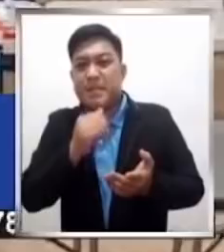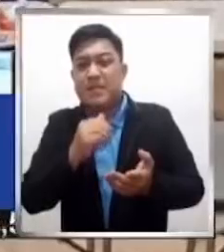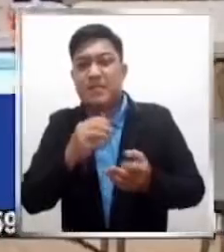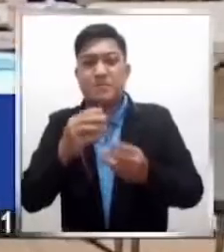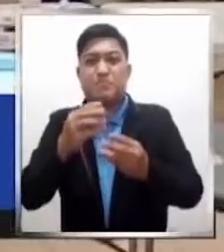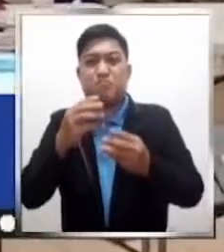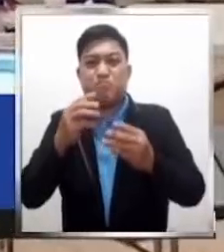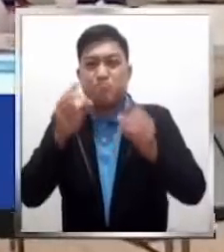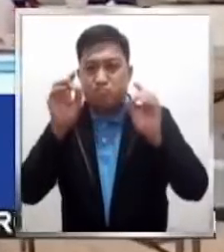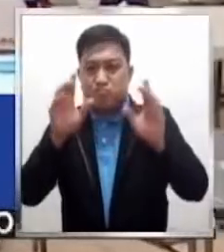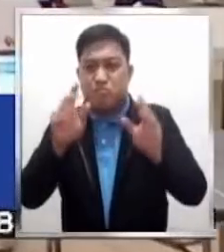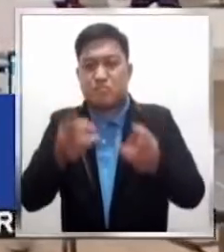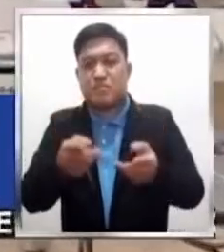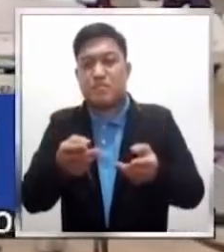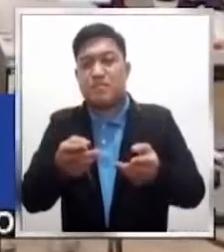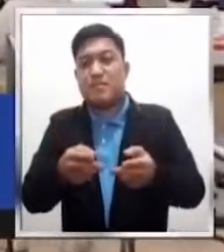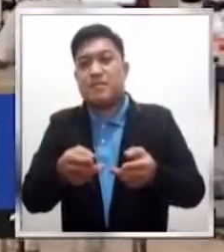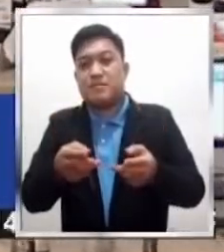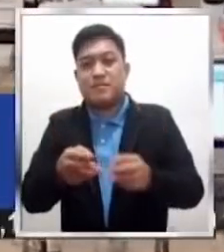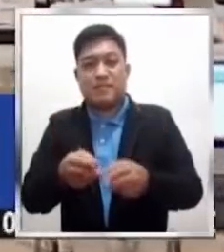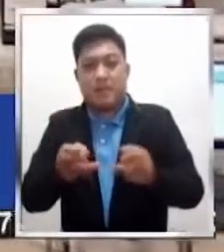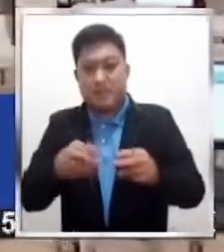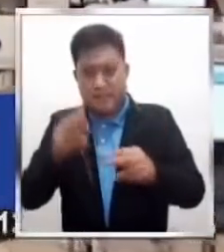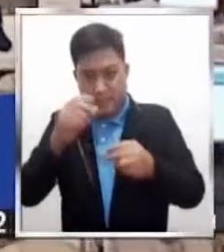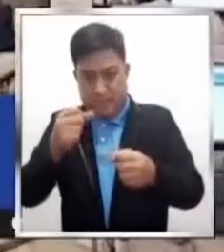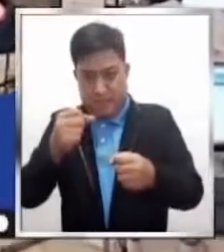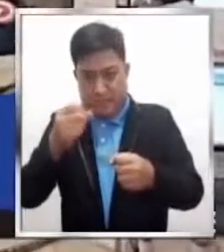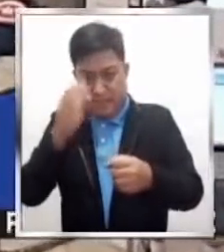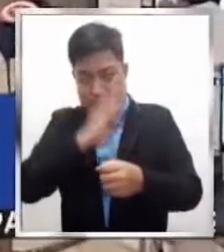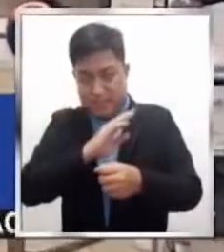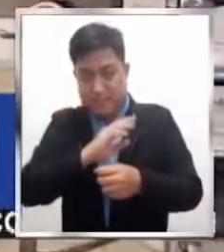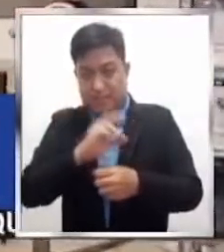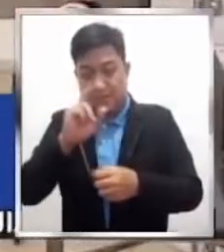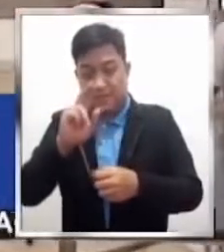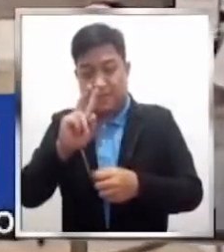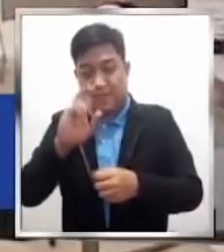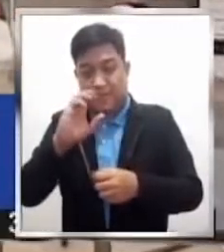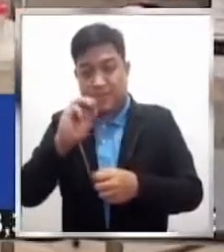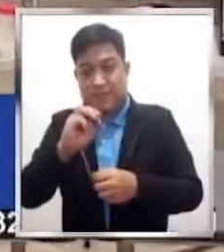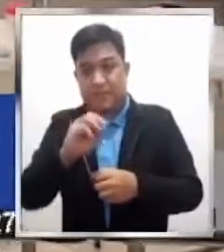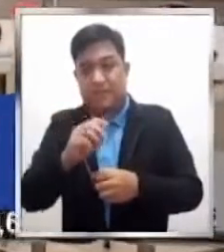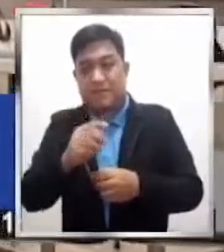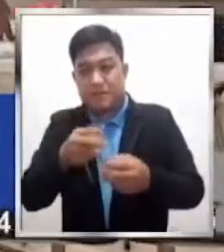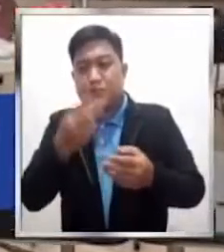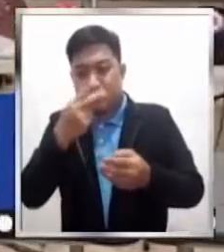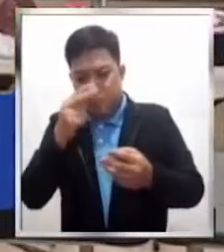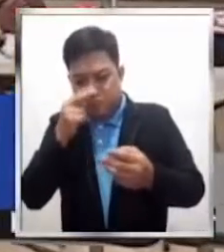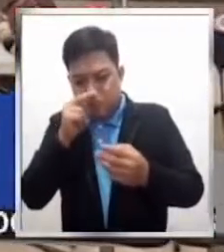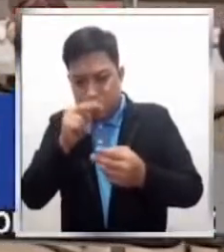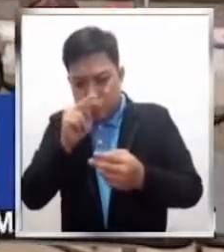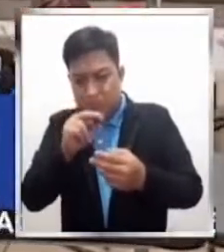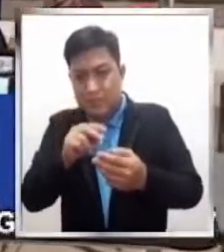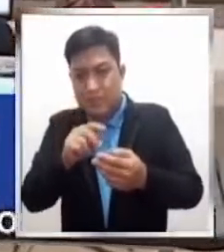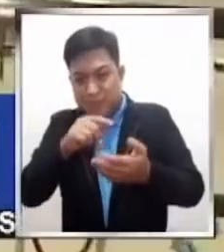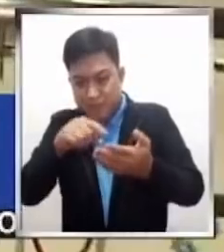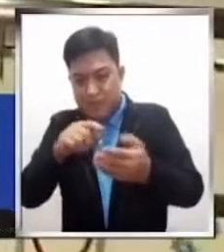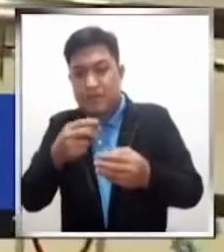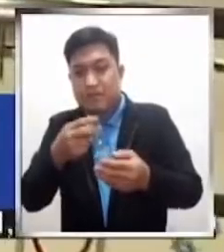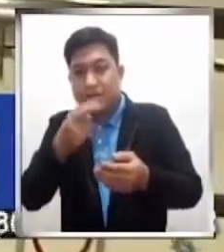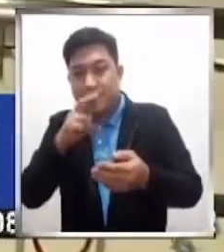na palyadong VCM ay tinututukan daw nila yung mga reports nito at beberipikahin at ipinaalam sa COMELEC.